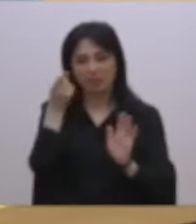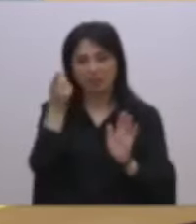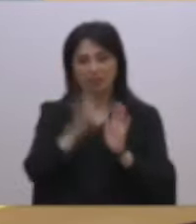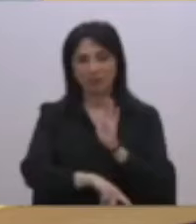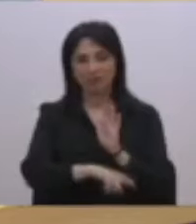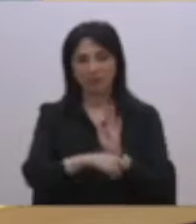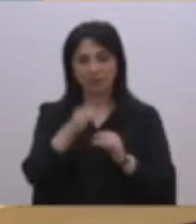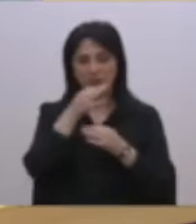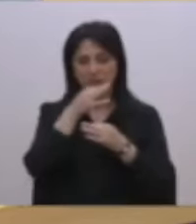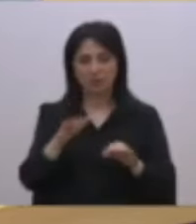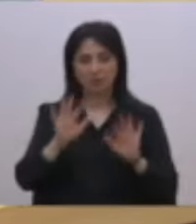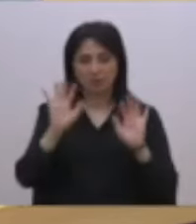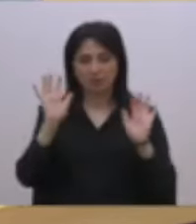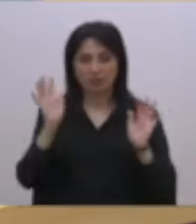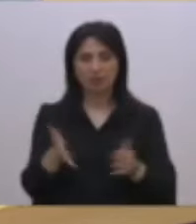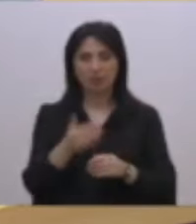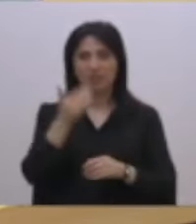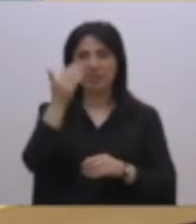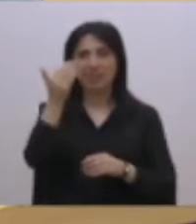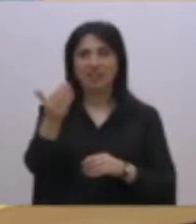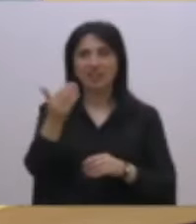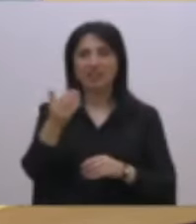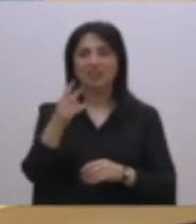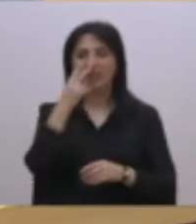სამარცხვინოდ. ნებისმიერ შემთხვევაში